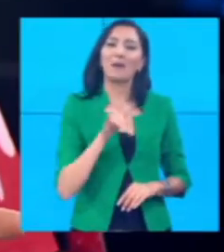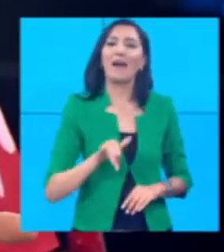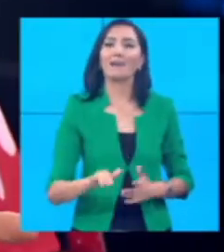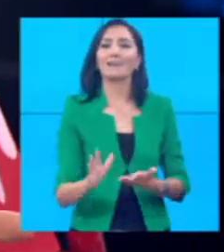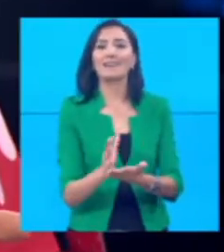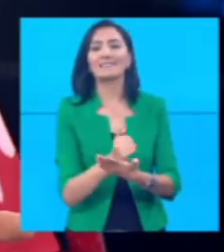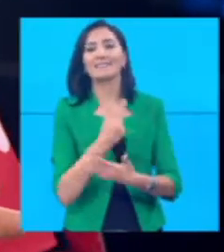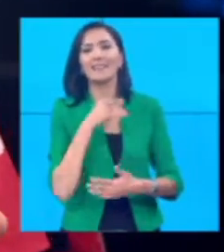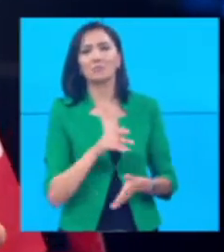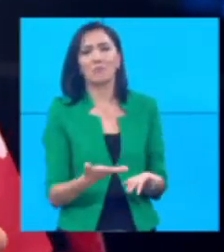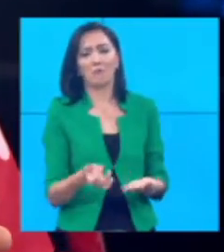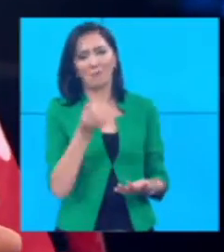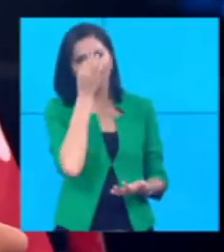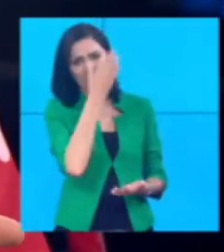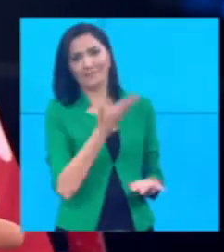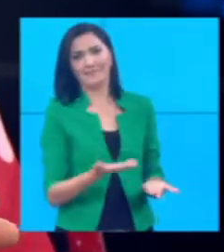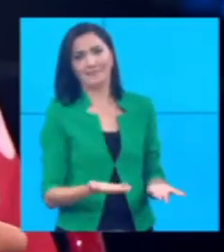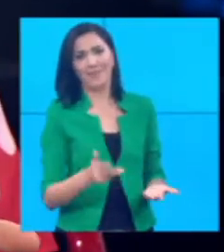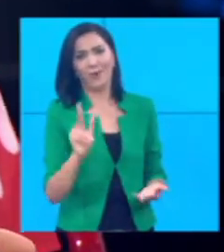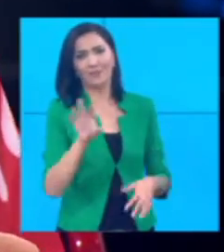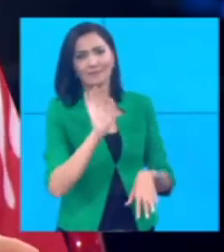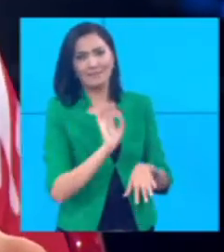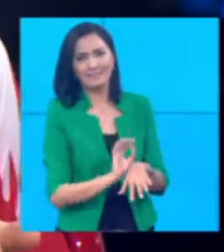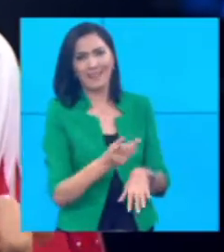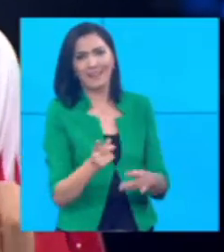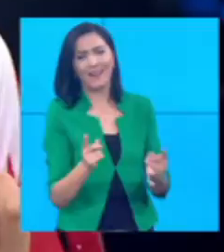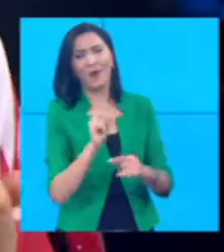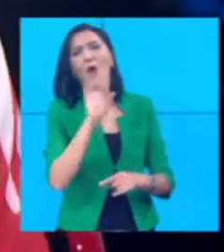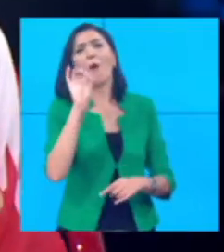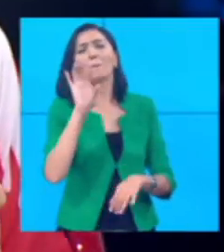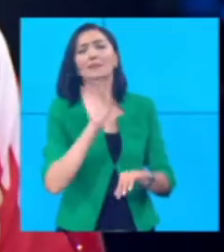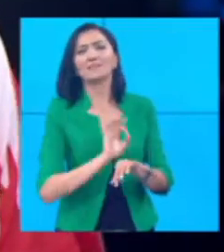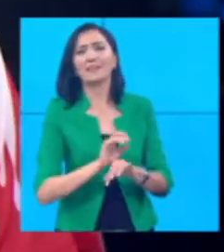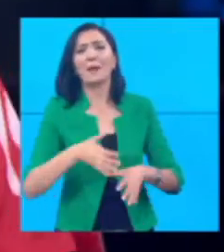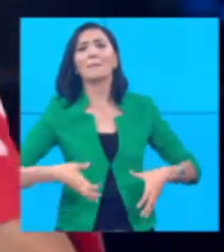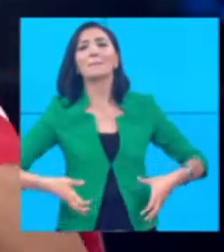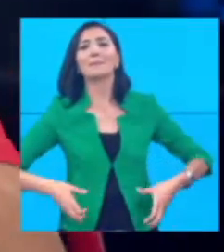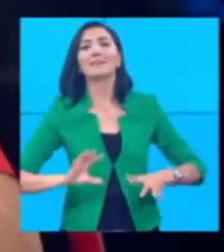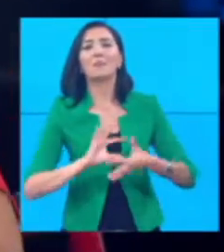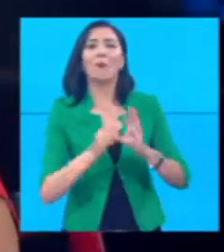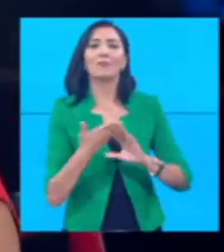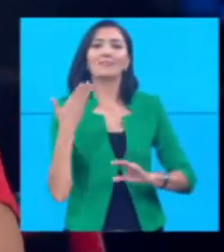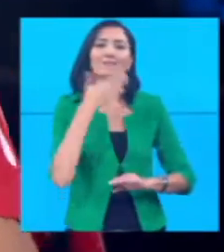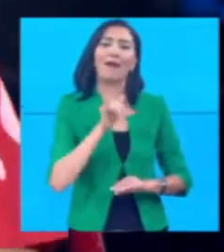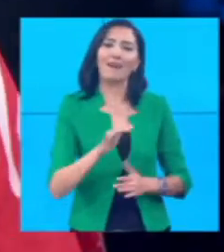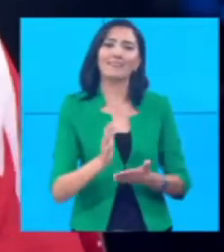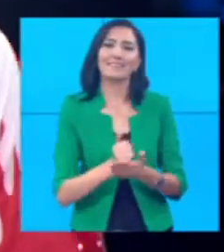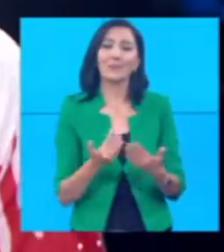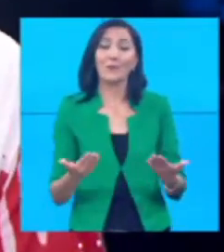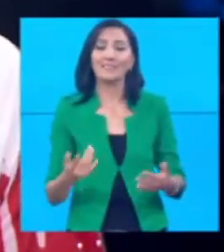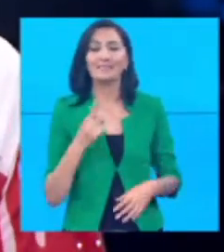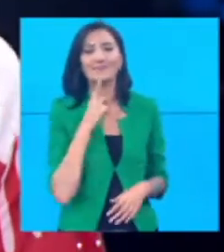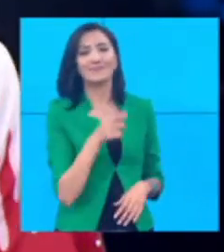gitmeyi de hak kazandım. Bu kadar basit yani. Şimdi 30 saniye, belki 30 saniye biliyorsun. 15 saniyede paralimpik oyunlarına gitmeye hak kazandın. Öyle